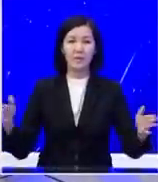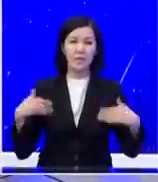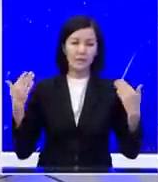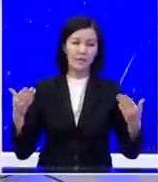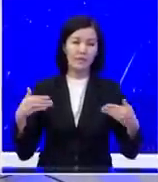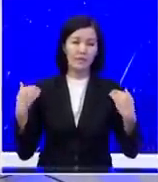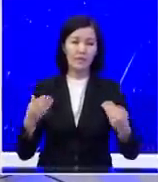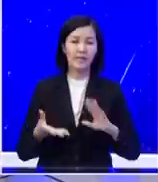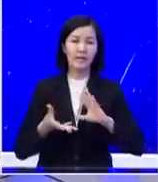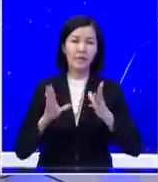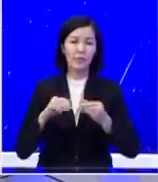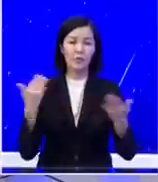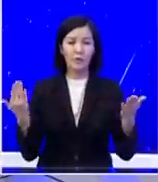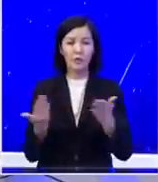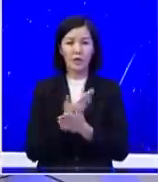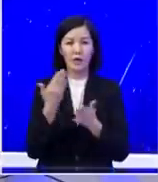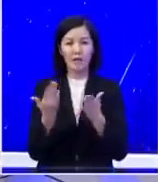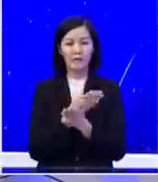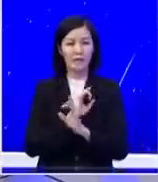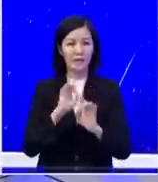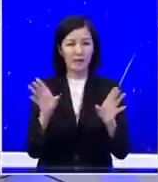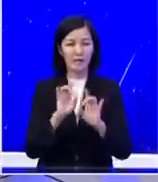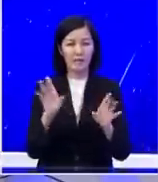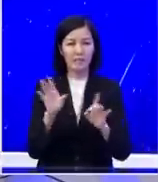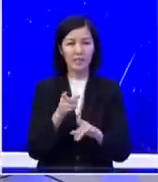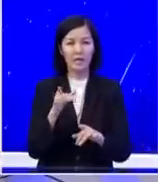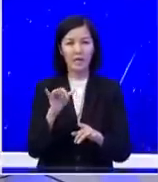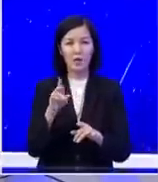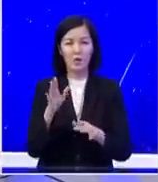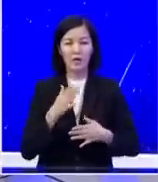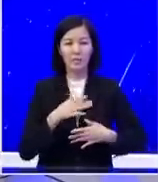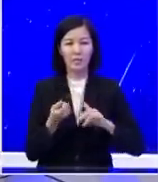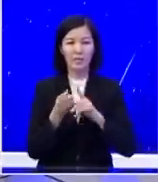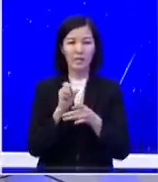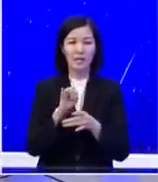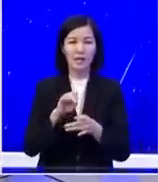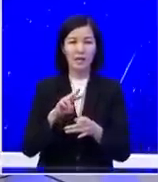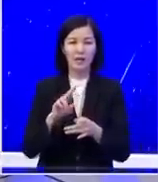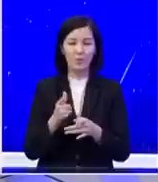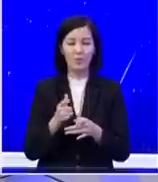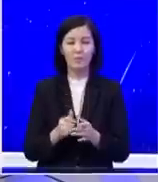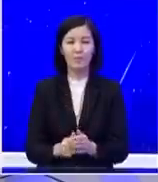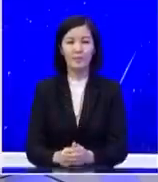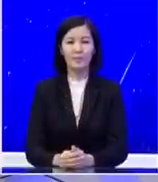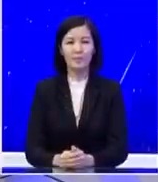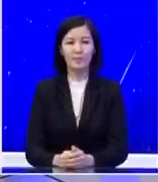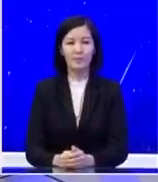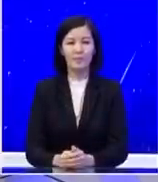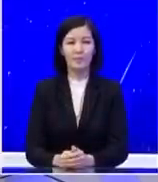Армысыздар, аймақтың бастарнасында қорытынды жаңалықтар. Студияда ақпараттар легімен Гауһар Мұса, сурдо тұрмада Айгүл